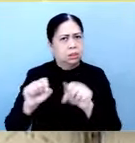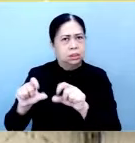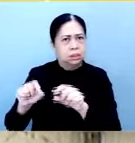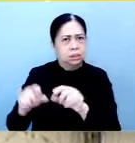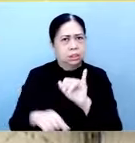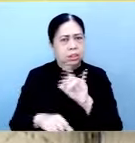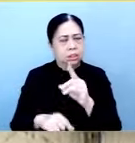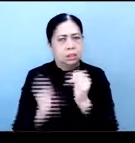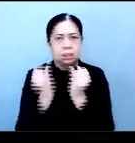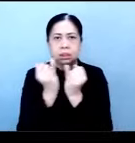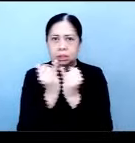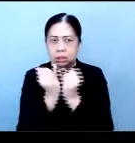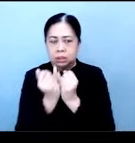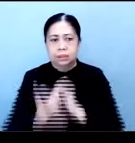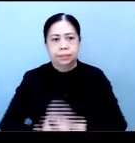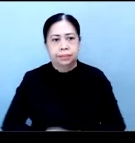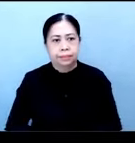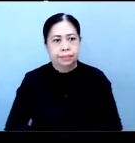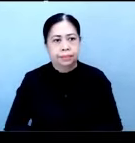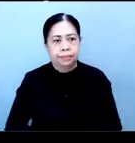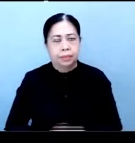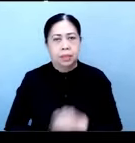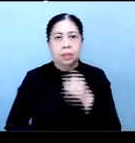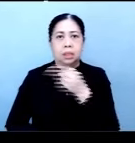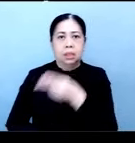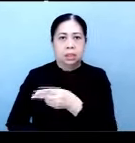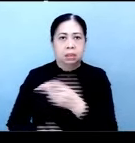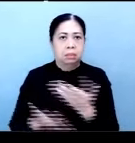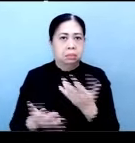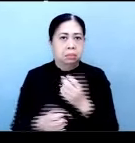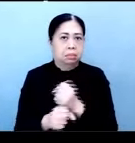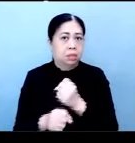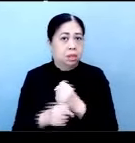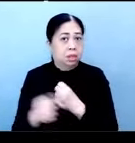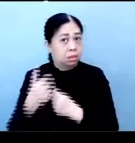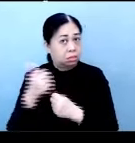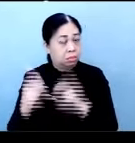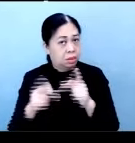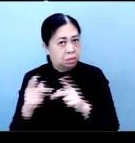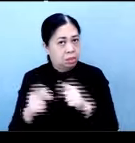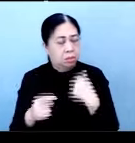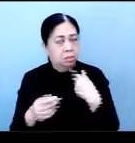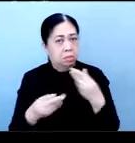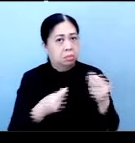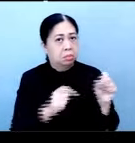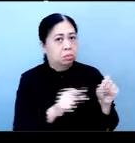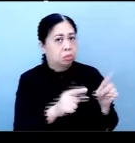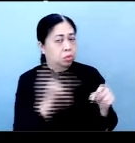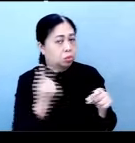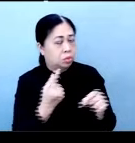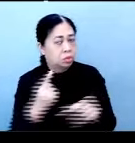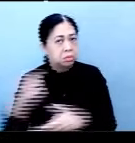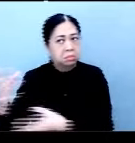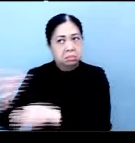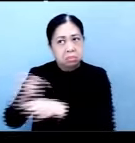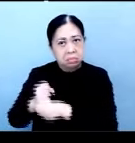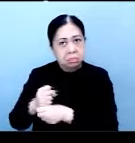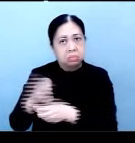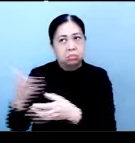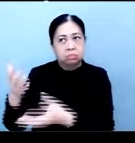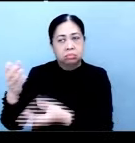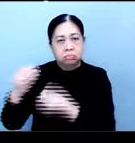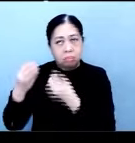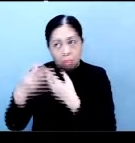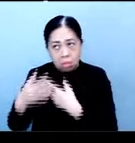ID ng ahensya pinapagawa lang naman niya siguro sa iba yan nagm middleman siya yun ginagawa niya kumukuha siya ng